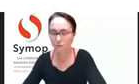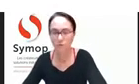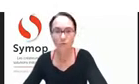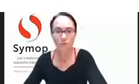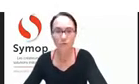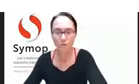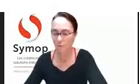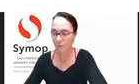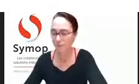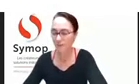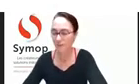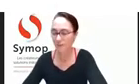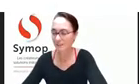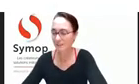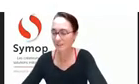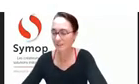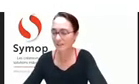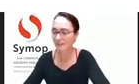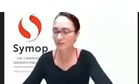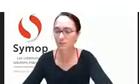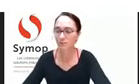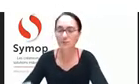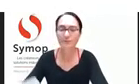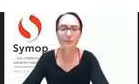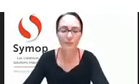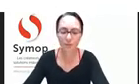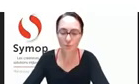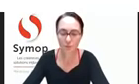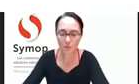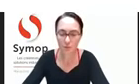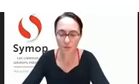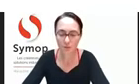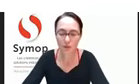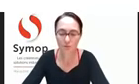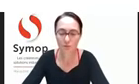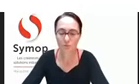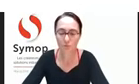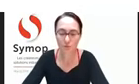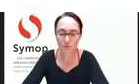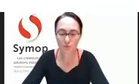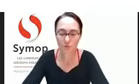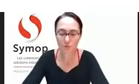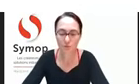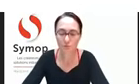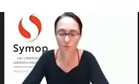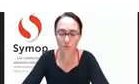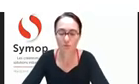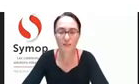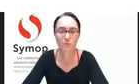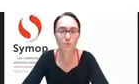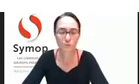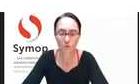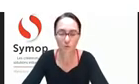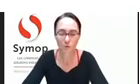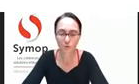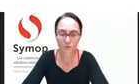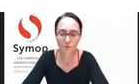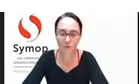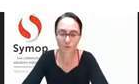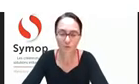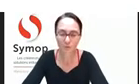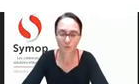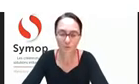nos intervenants, j'ouvre juste une petite parenthèse rapide et je voudrais faire un petit coup de projecteur sur une mesure phare du plan